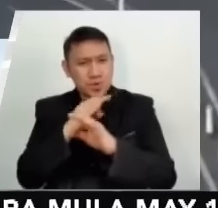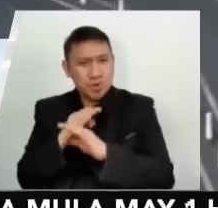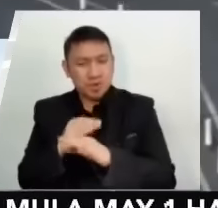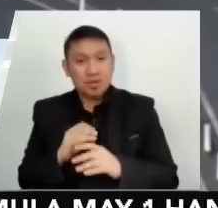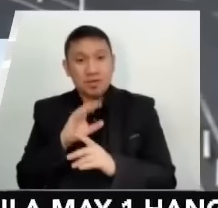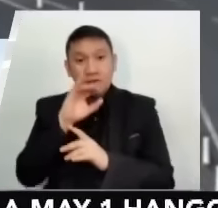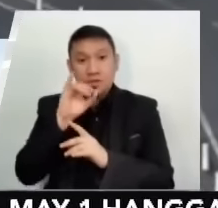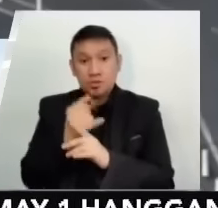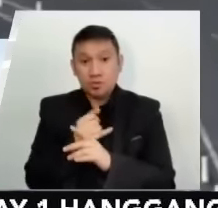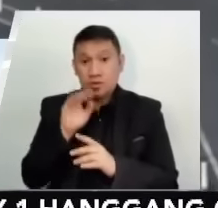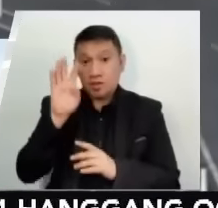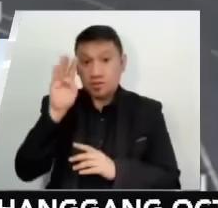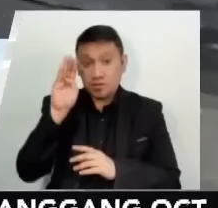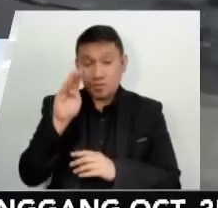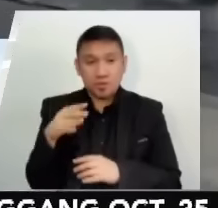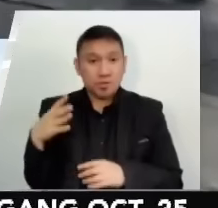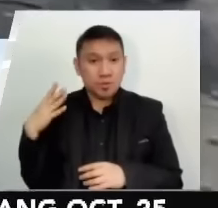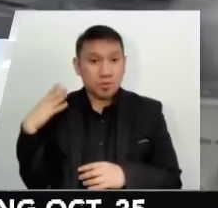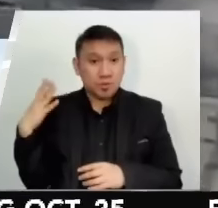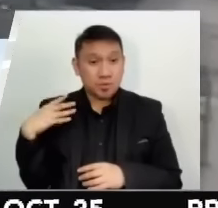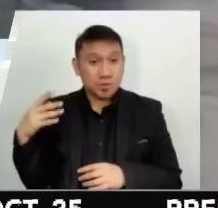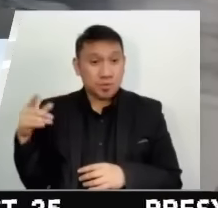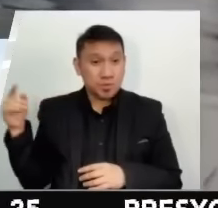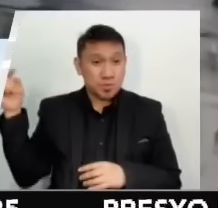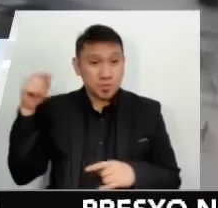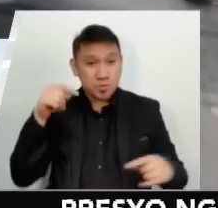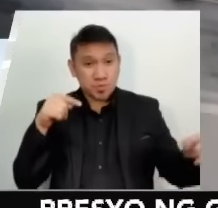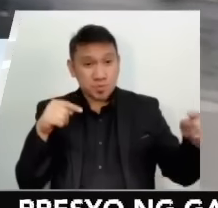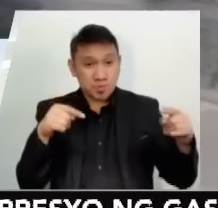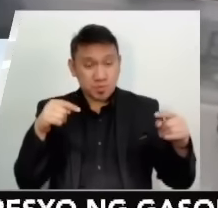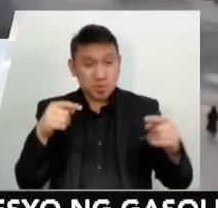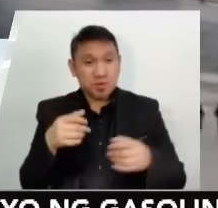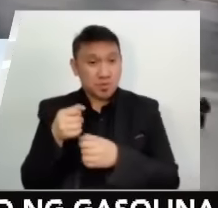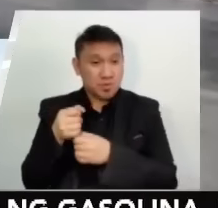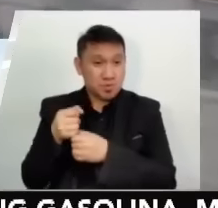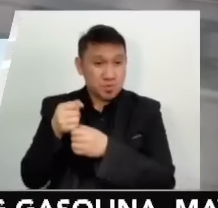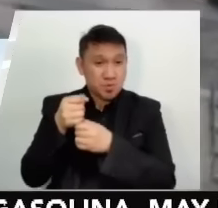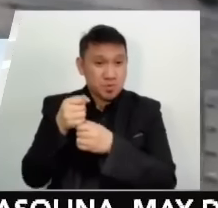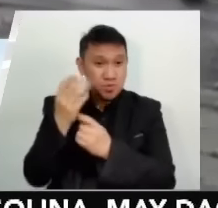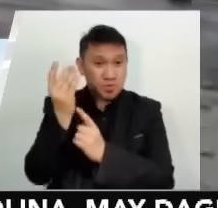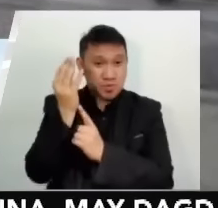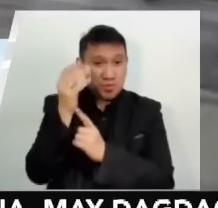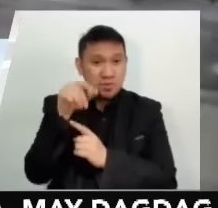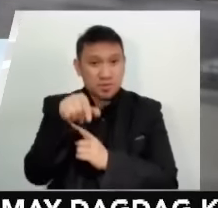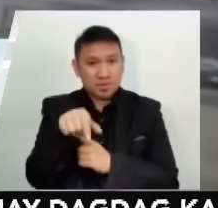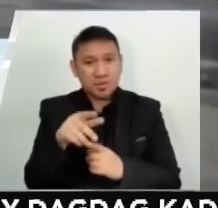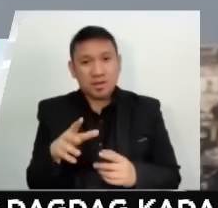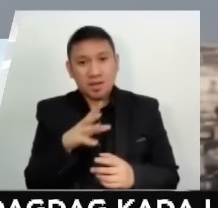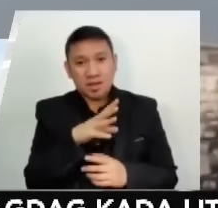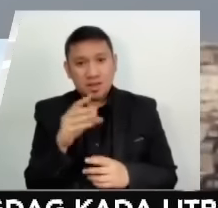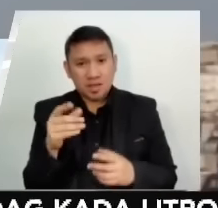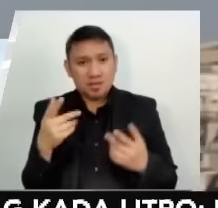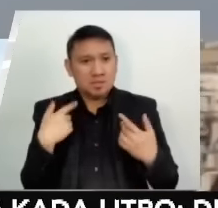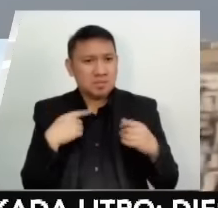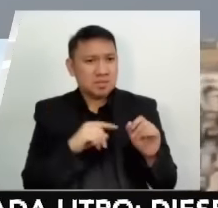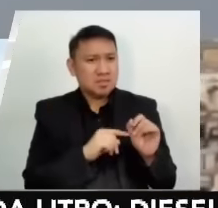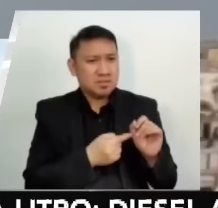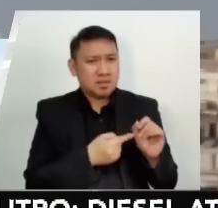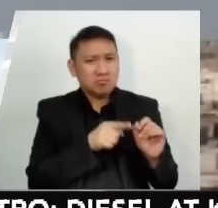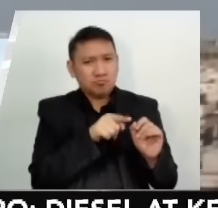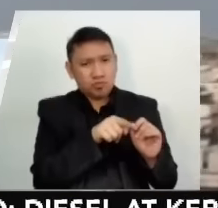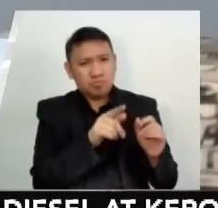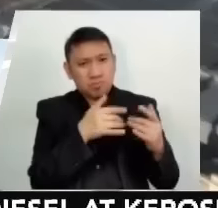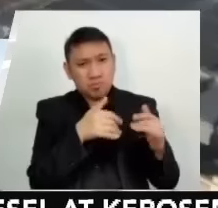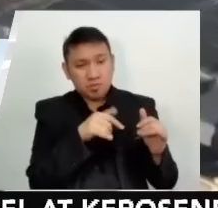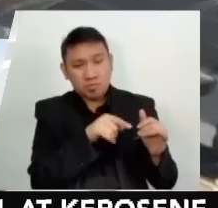inaabangan na ang pagdating doon ng Olympic torch sa July 26 naman magsisimula ang mga laro hanggang August 11 sa